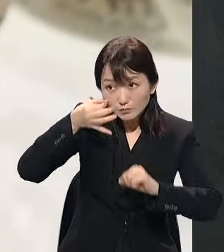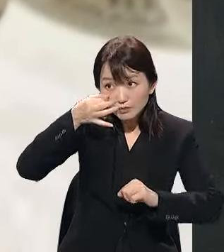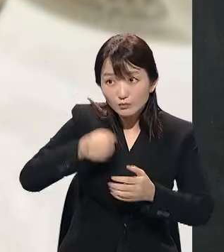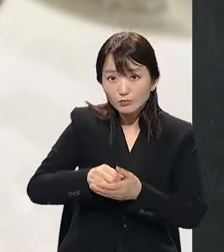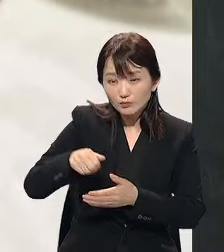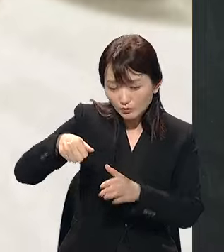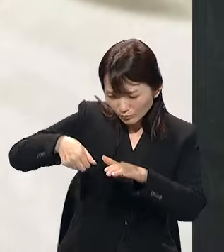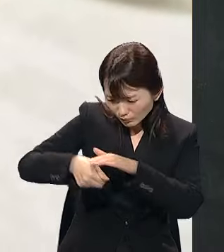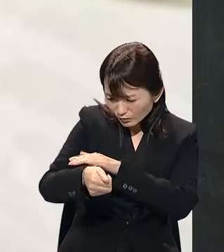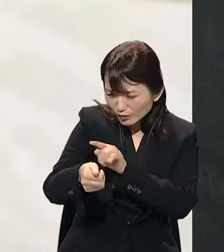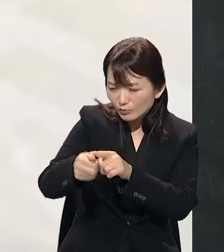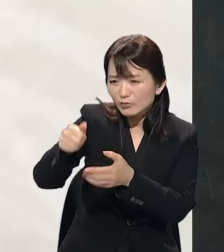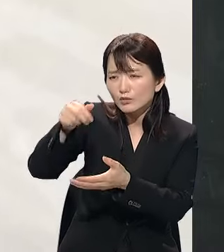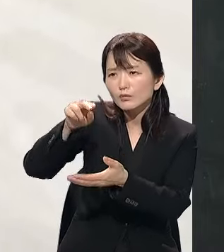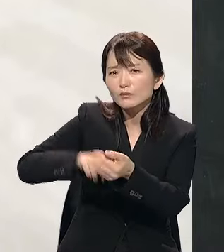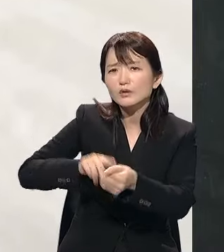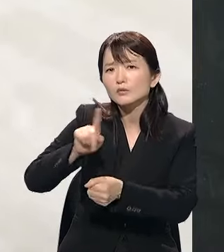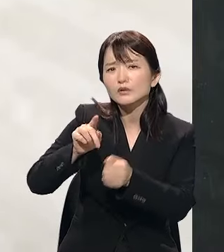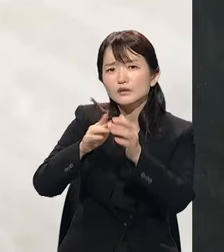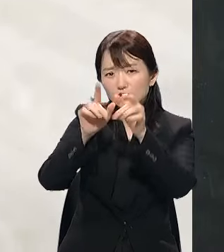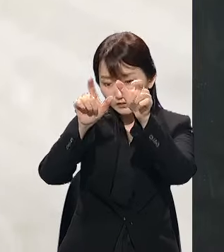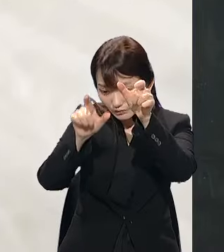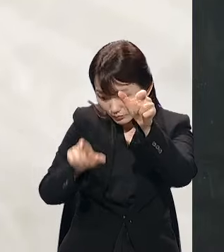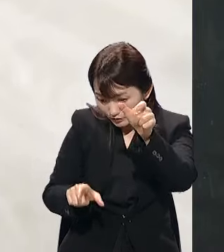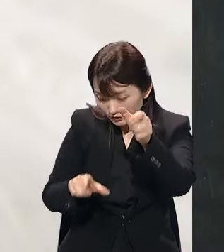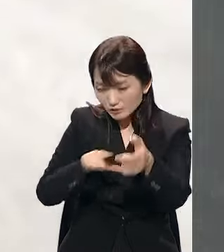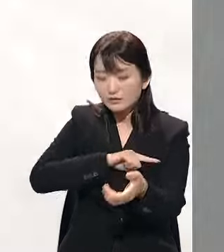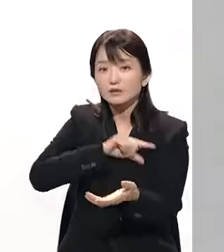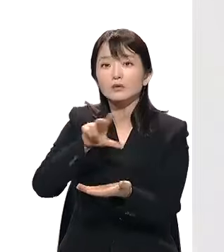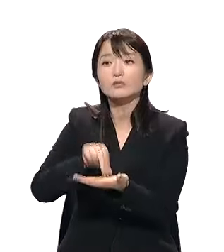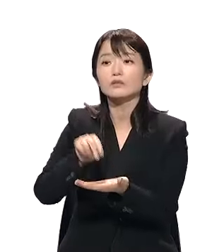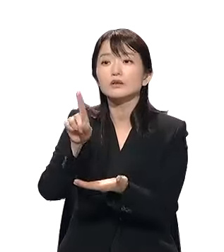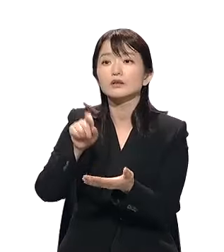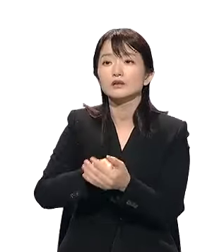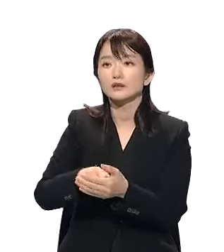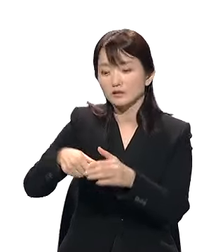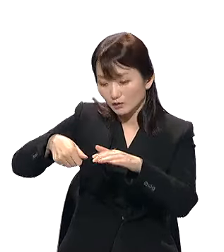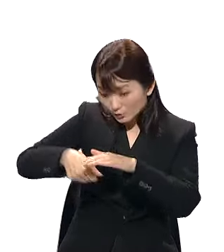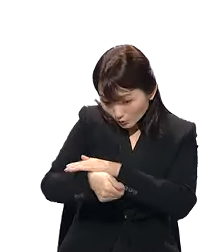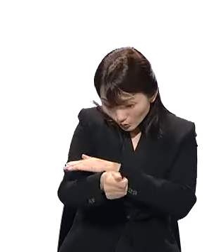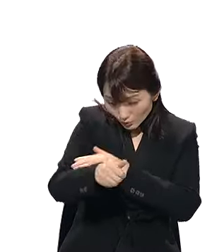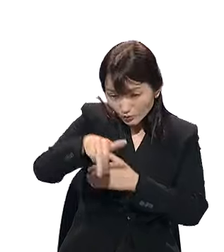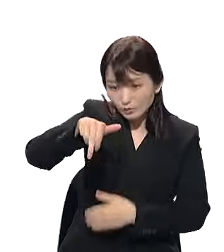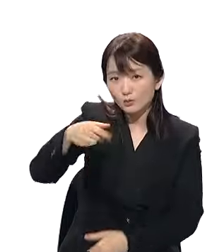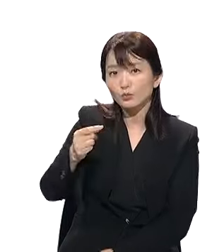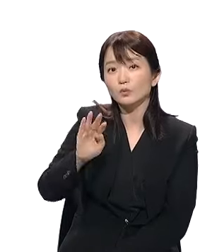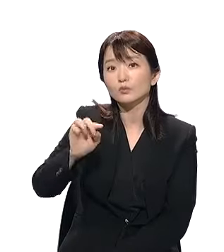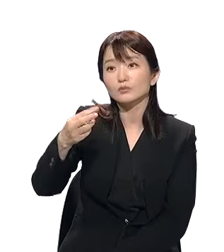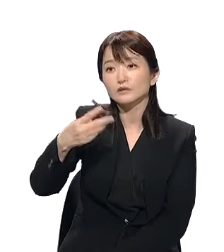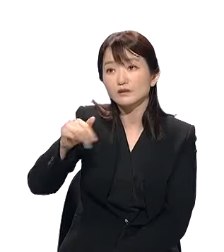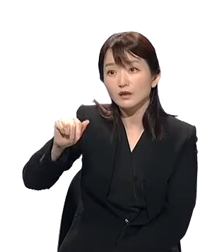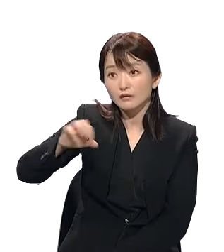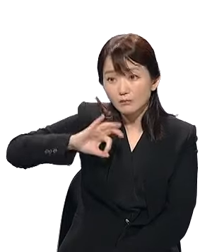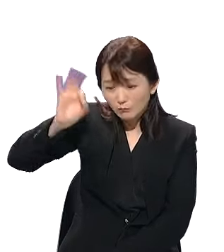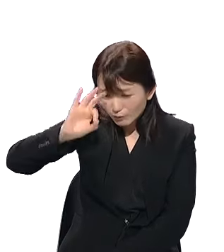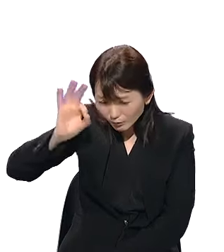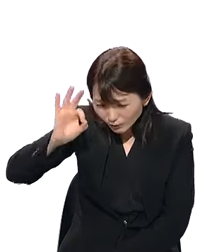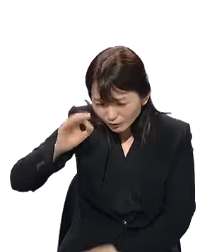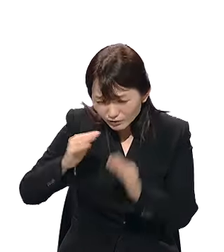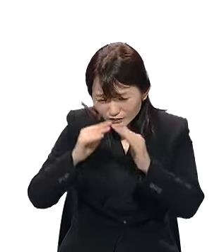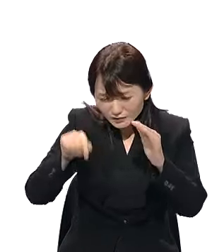건가요? 그 밑에 붙은 제목을 한번 보세요. 예, 제목이 코브라 찾아요. 코브라 뱀 찾아요.